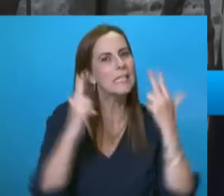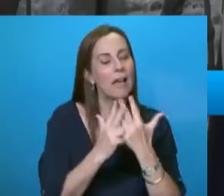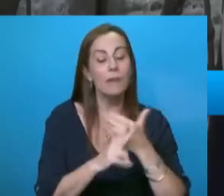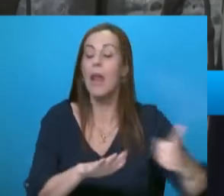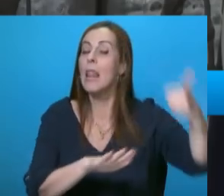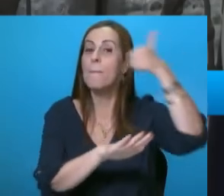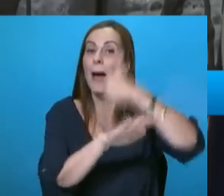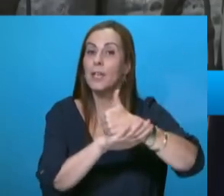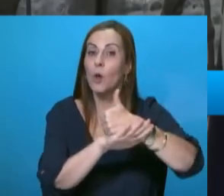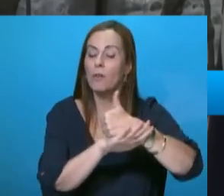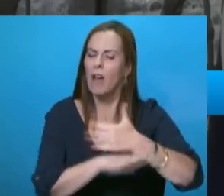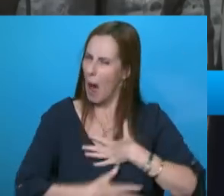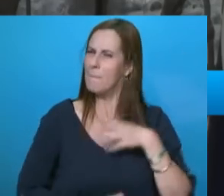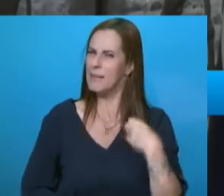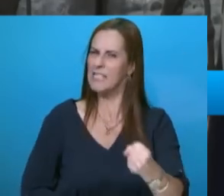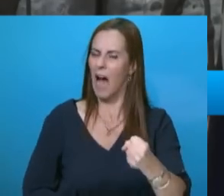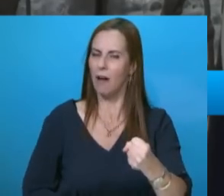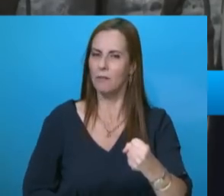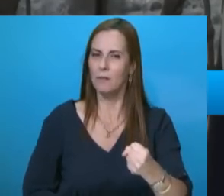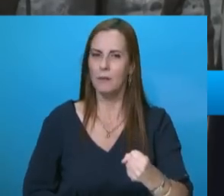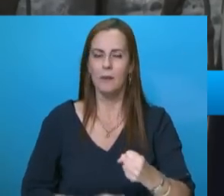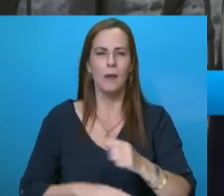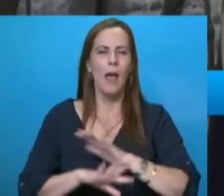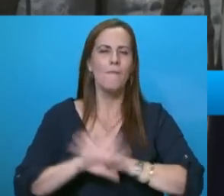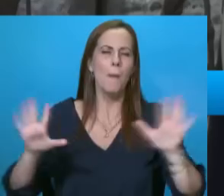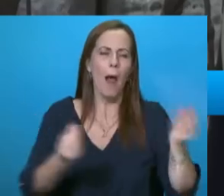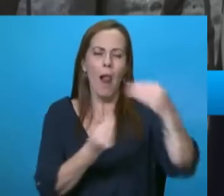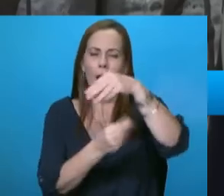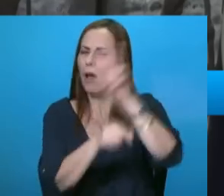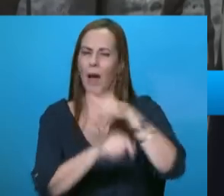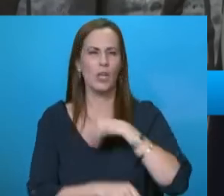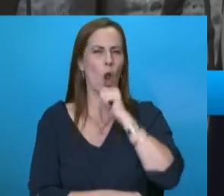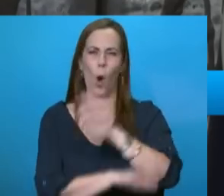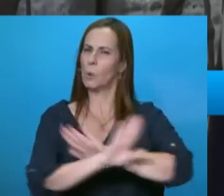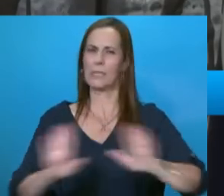למנהיגות אמיצה, ואפס ספינים ריקים וחלולים.